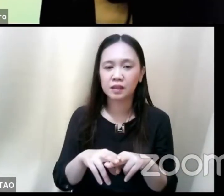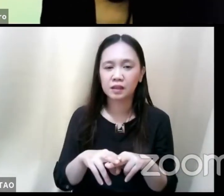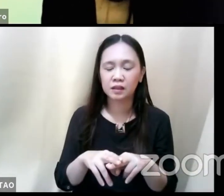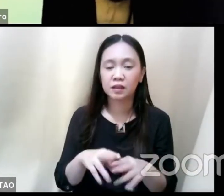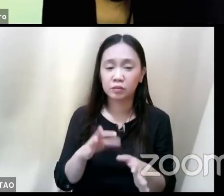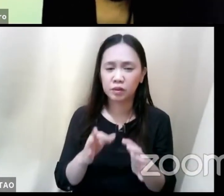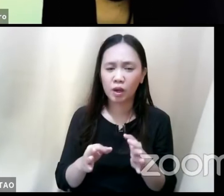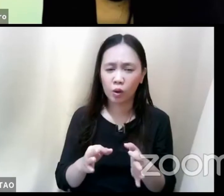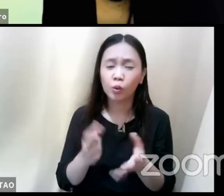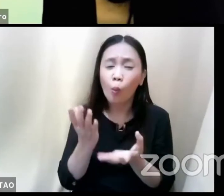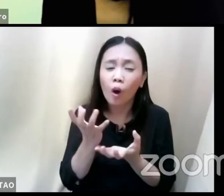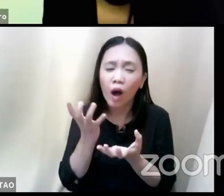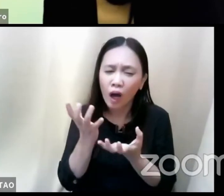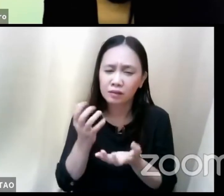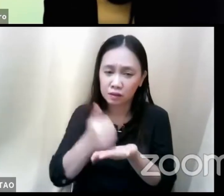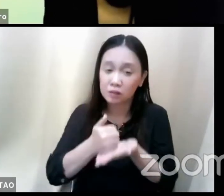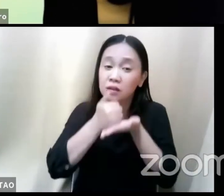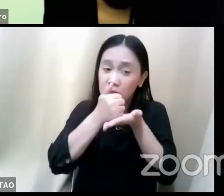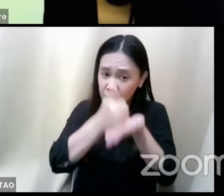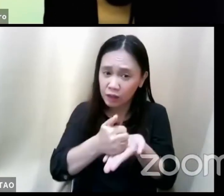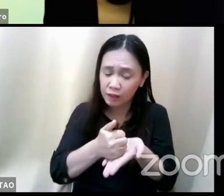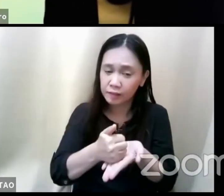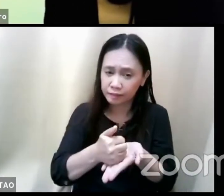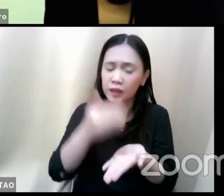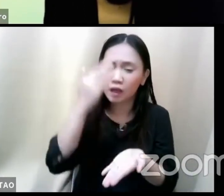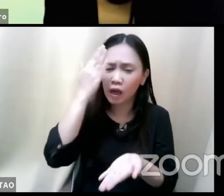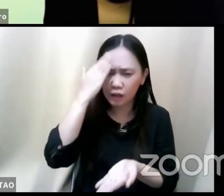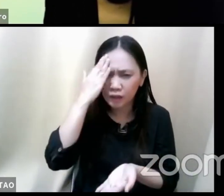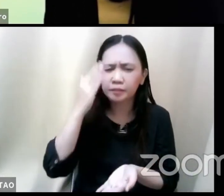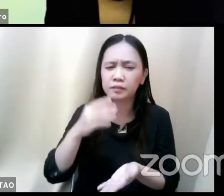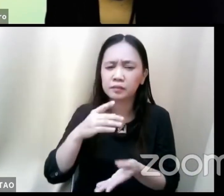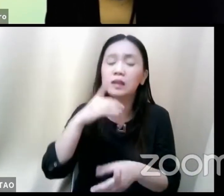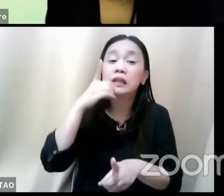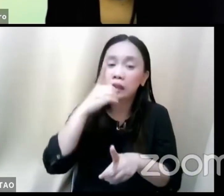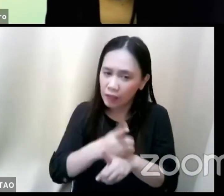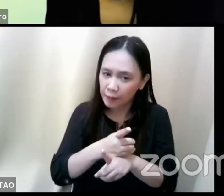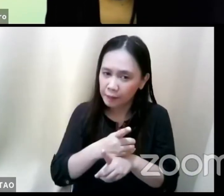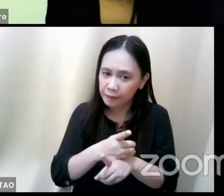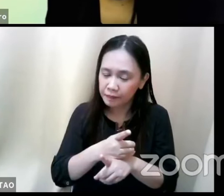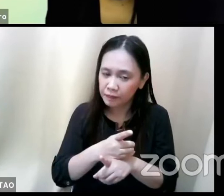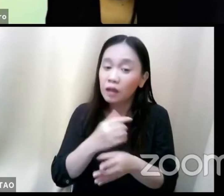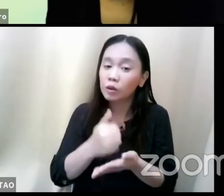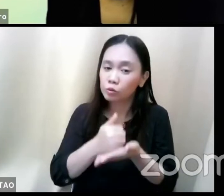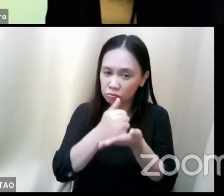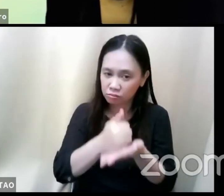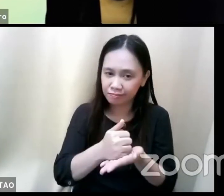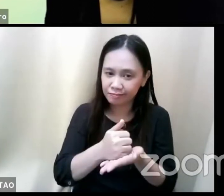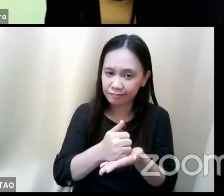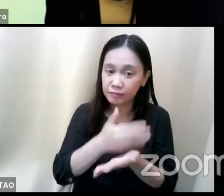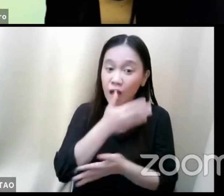mong tumulong at gumawa ng tulong at alam mo rin na tama yung paggawa mo ng tulong, mas makakabuti